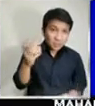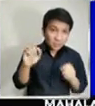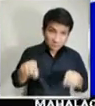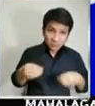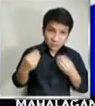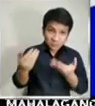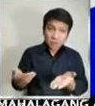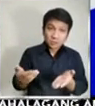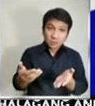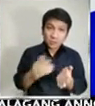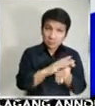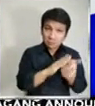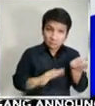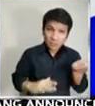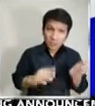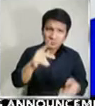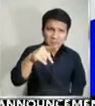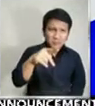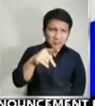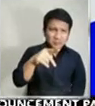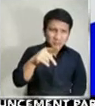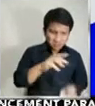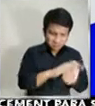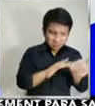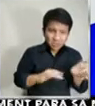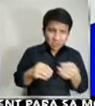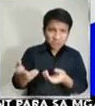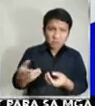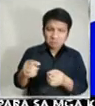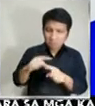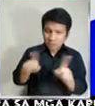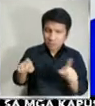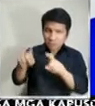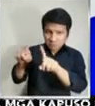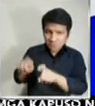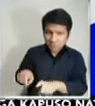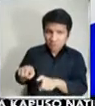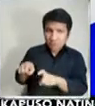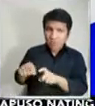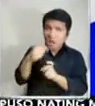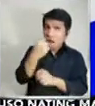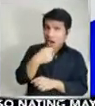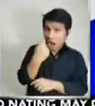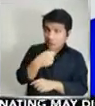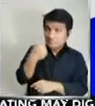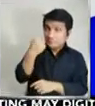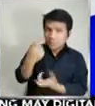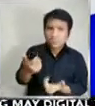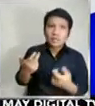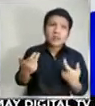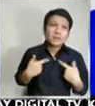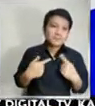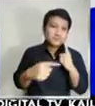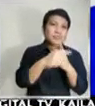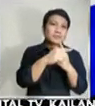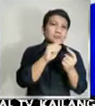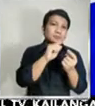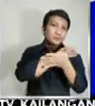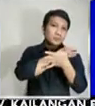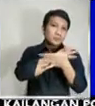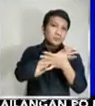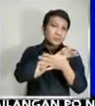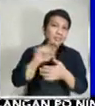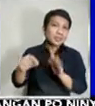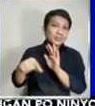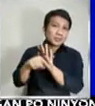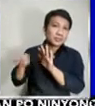blood plasma sa ikalawang pagkakataon. Pero nang i-swab test siya, nagpositibo siya sa virus. Negatibo naman sa virus ang asawa niyang